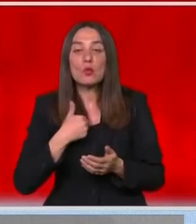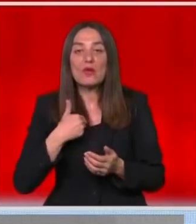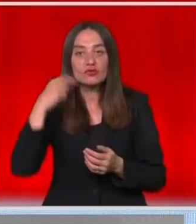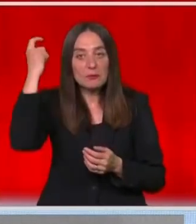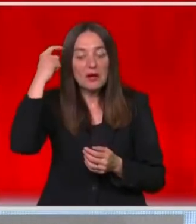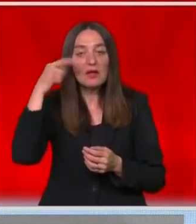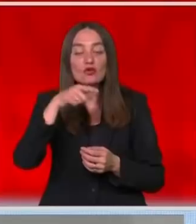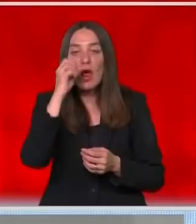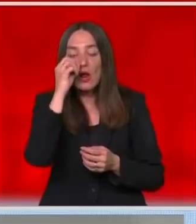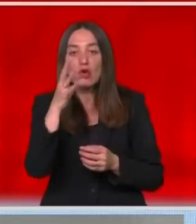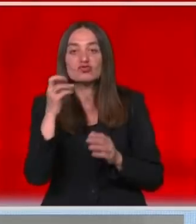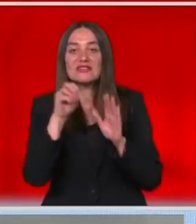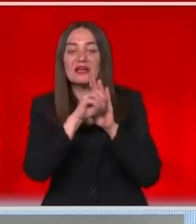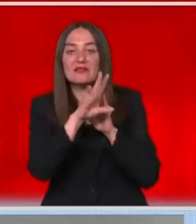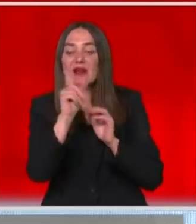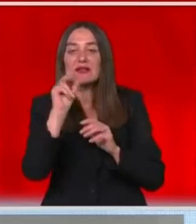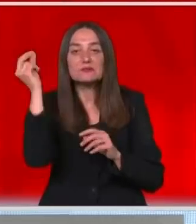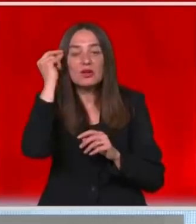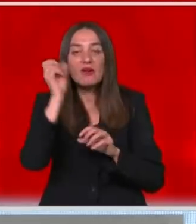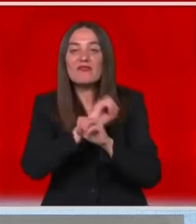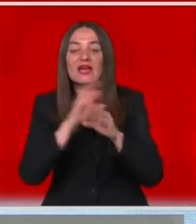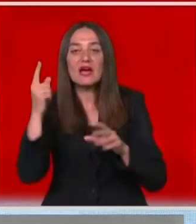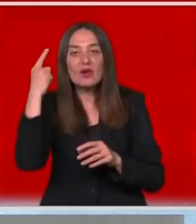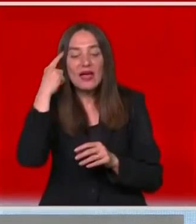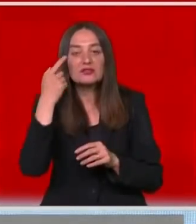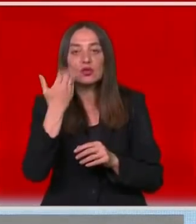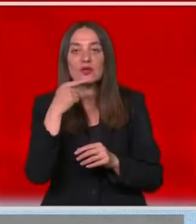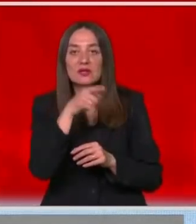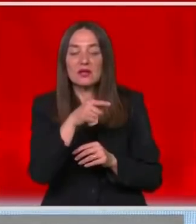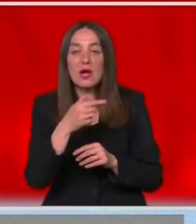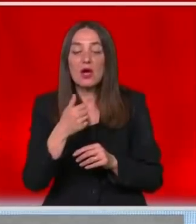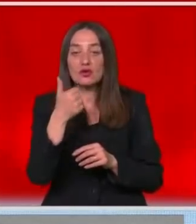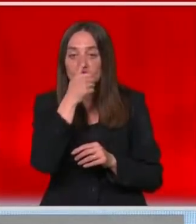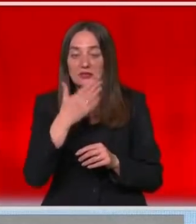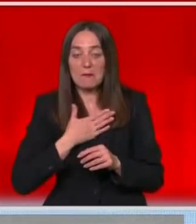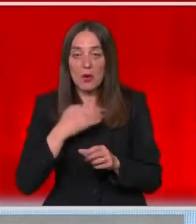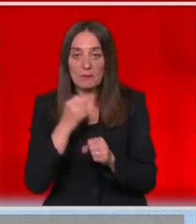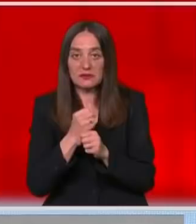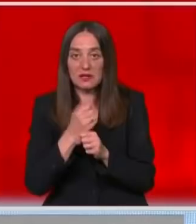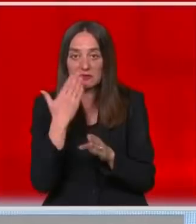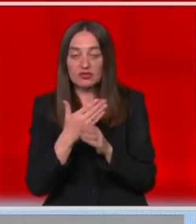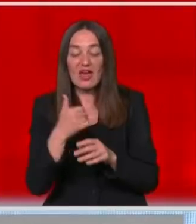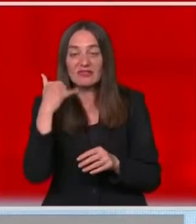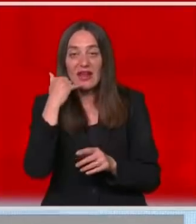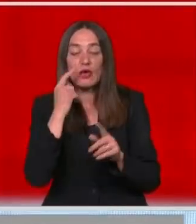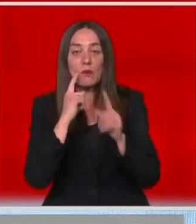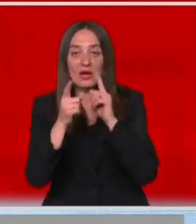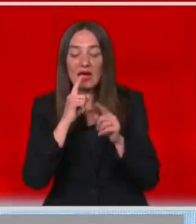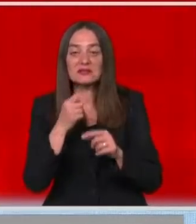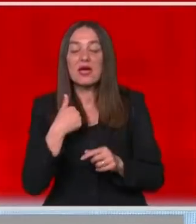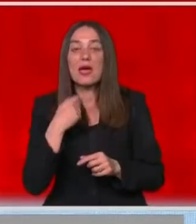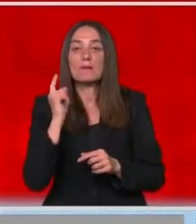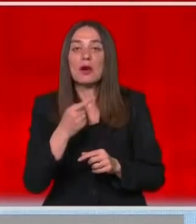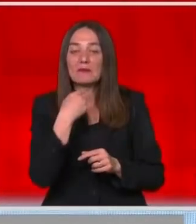biti loš signal. To znači da nismo naučili nikakvu lekciju iz svega ovoga. Po pitanju mog biznisa koji se tiče telekomunikacija, moram da vam